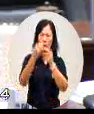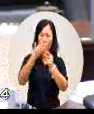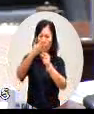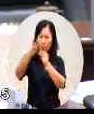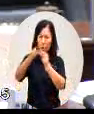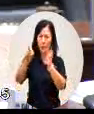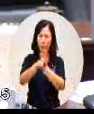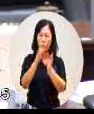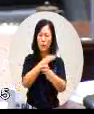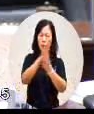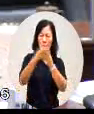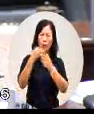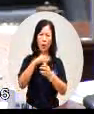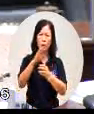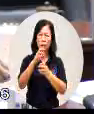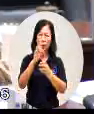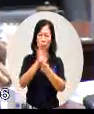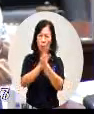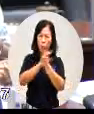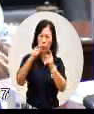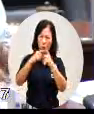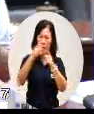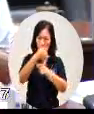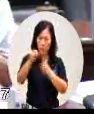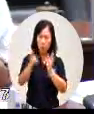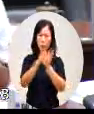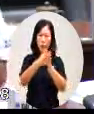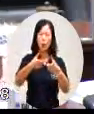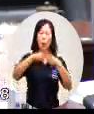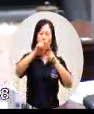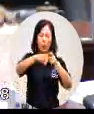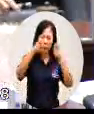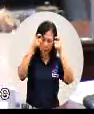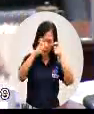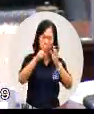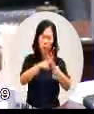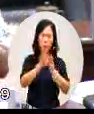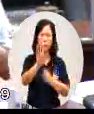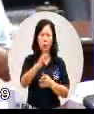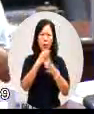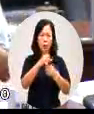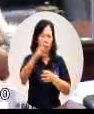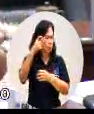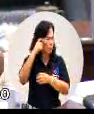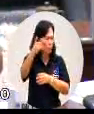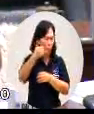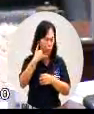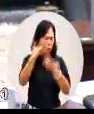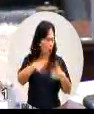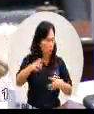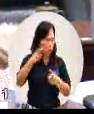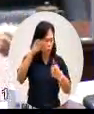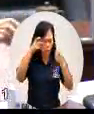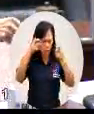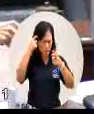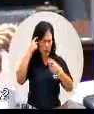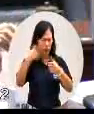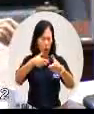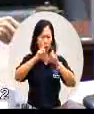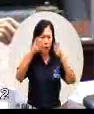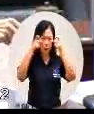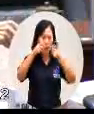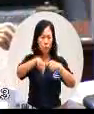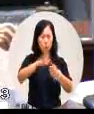弟北部银质服务的安消防队员可以返乡服务，这街道很多都要回台回高雄来服务的。再下一